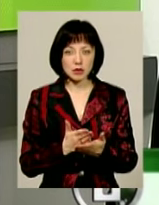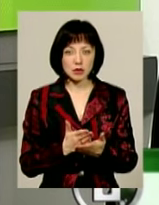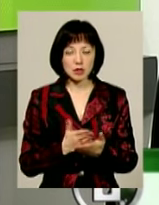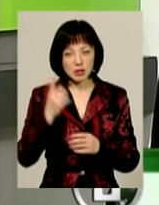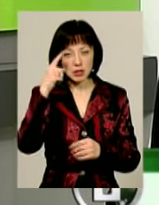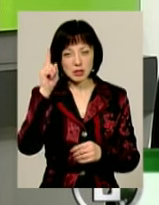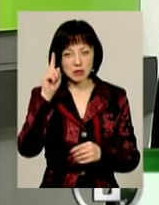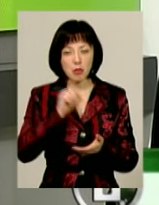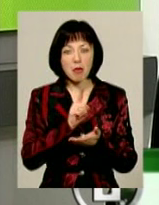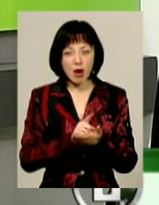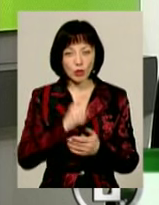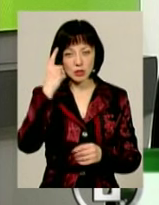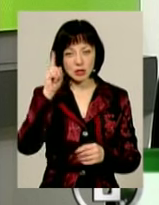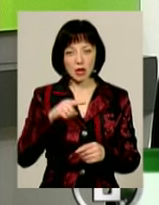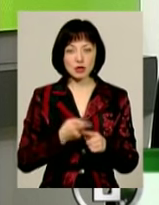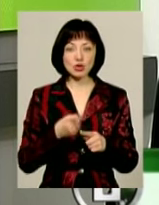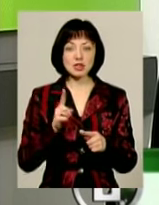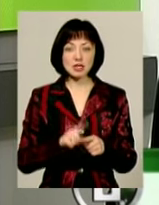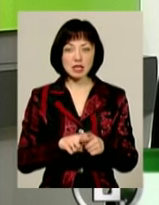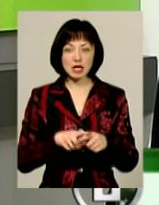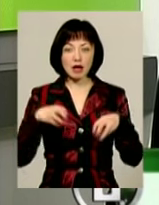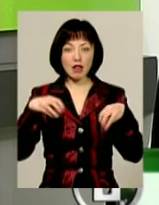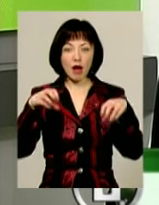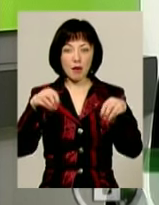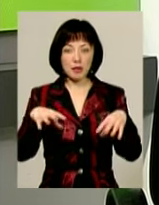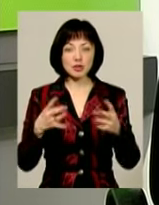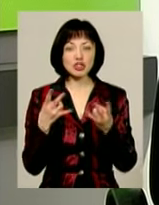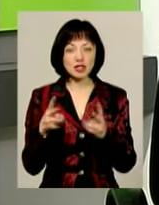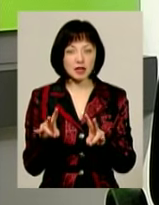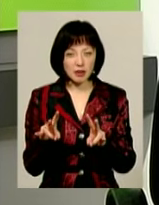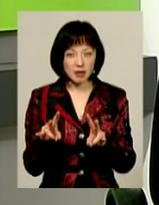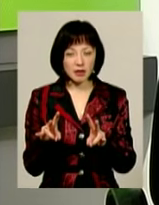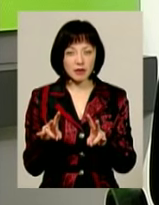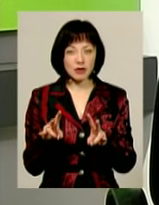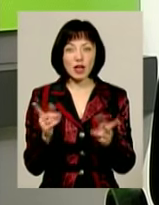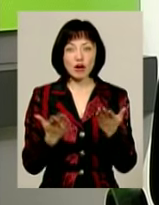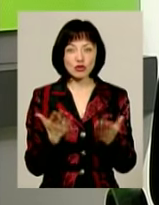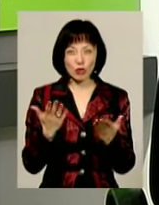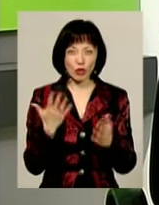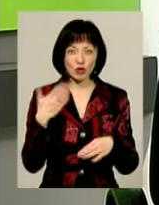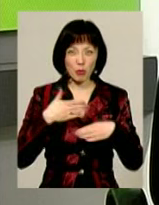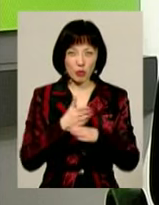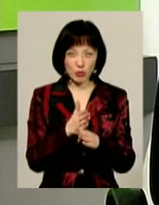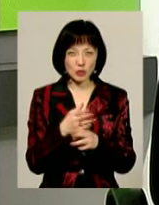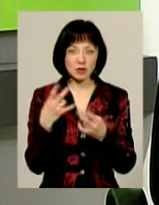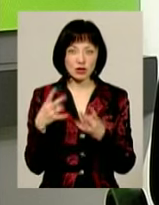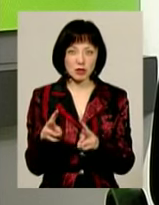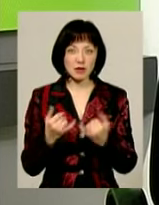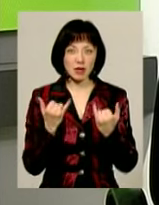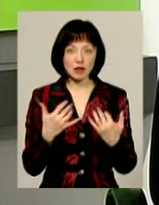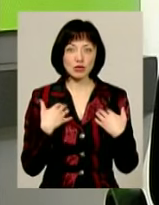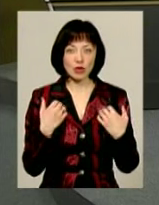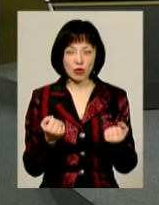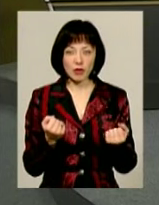мають знати і те, що ці лампи, вони шкідливі, вірніше, що якщо вони поб'ються, вони шкідливі для